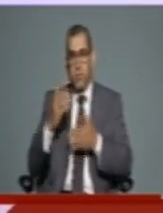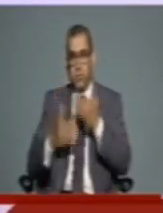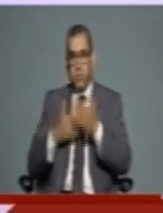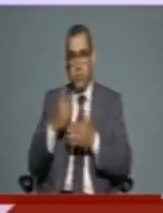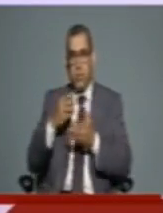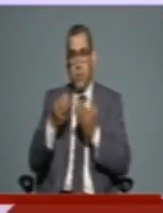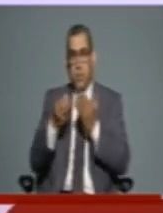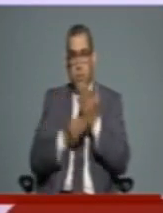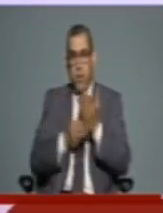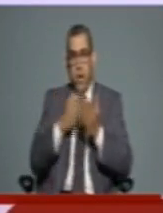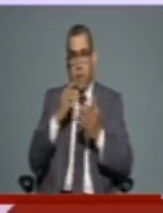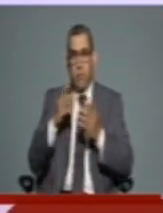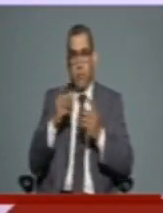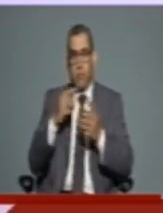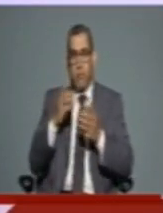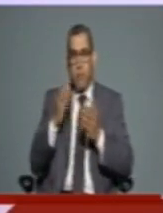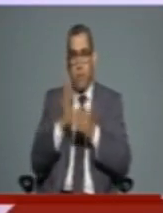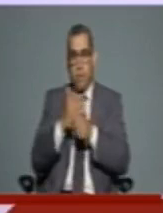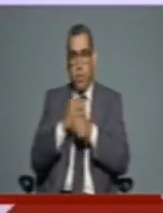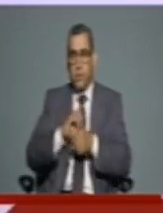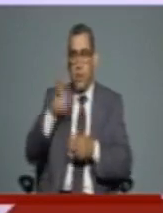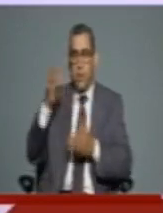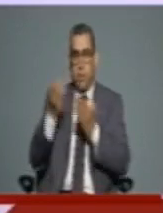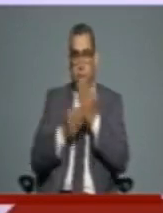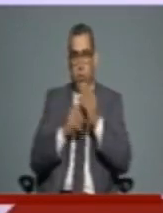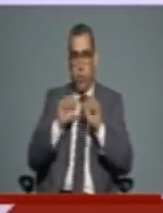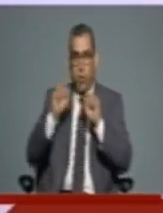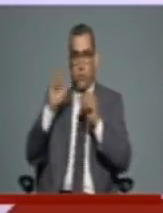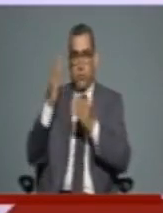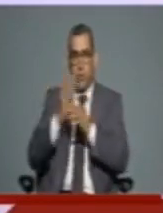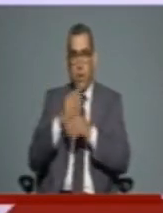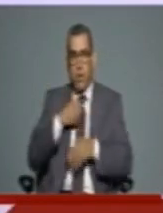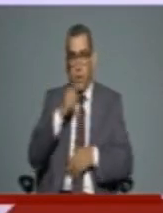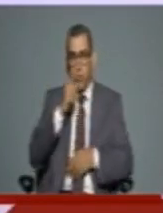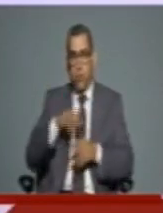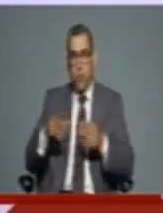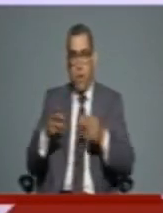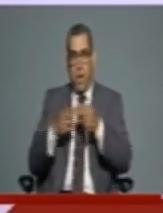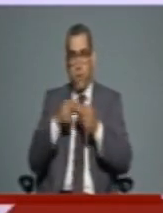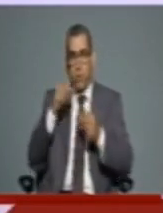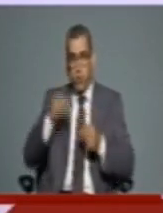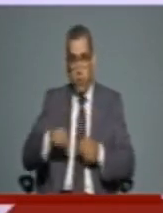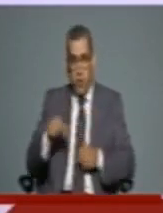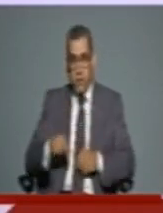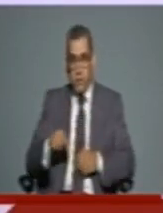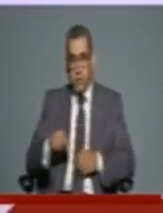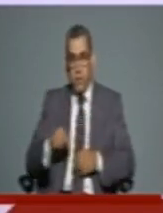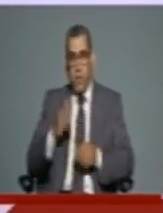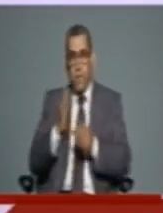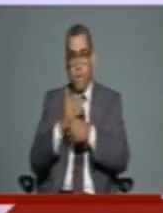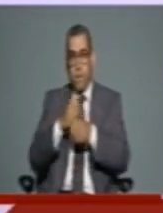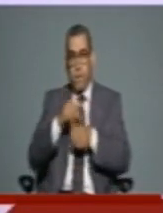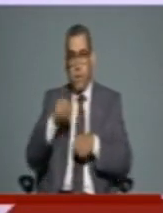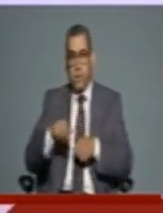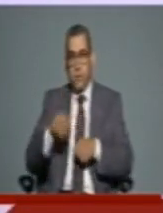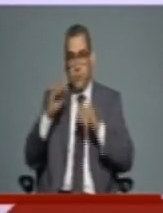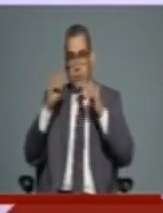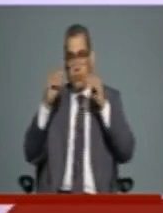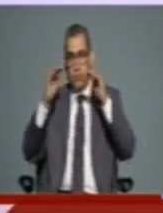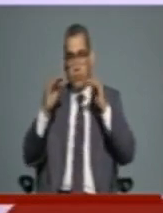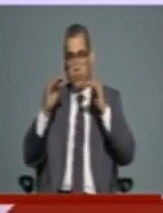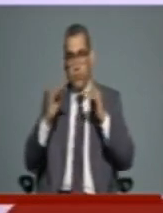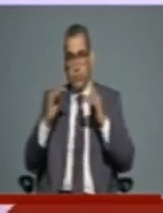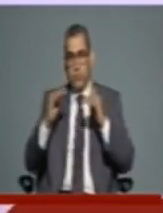البصل. وانا بقول، ولكن بعض الزملاء ما وافقونيش، النهارده البصل ابتدى ينزل.